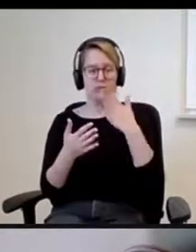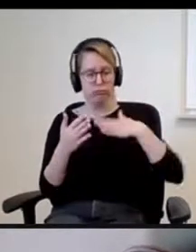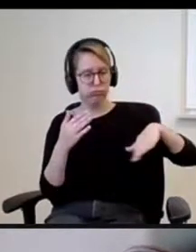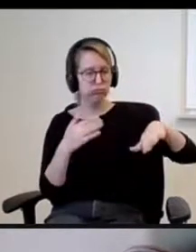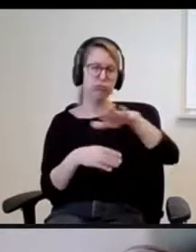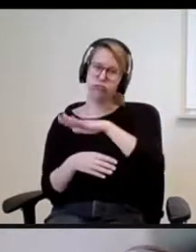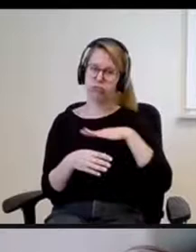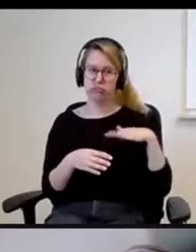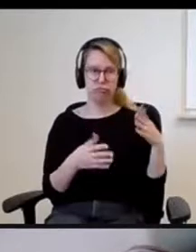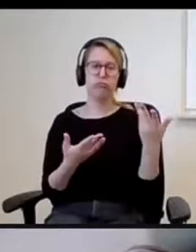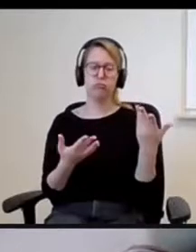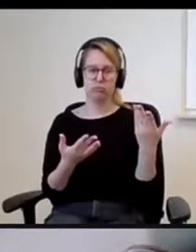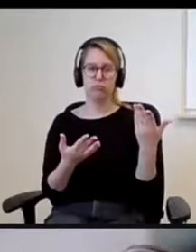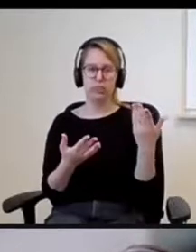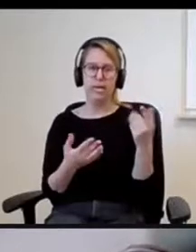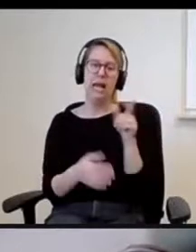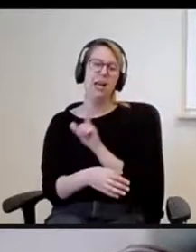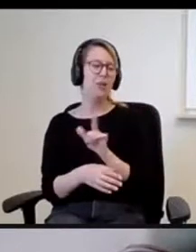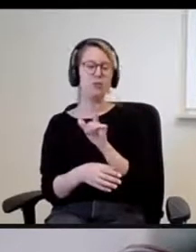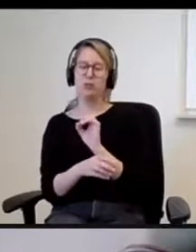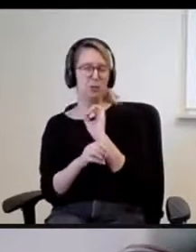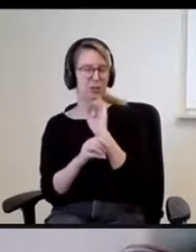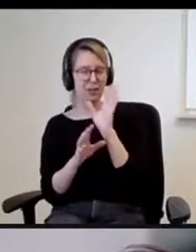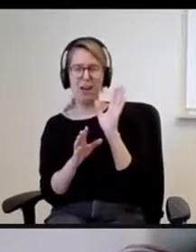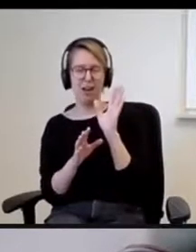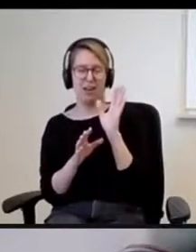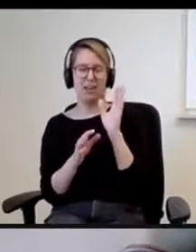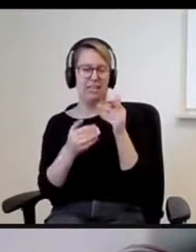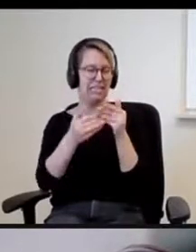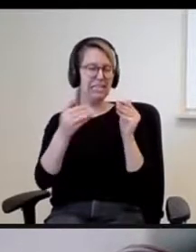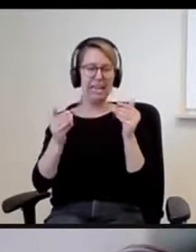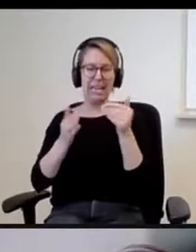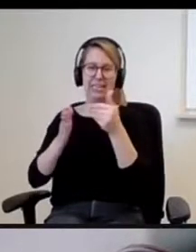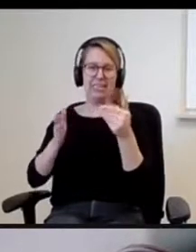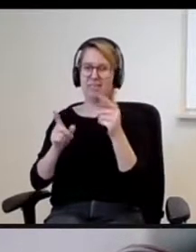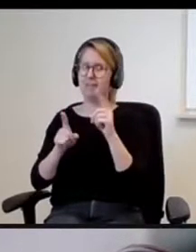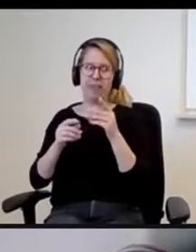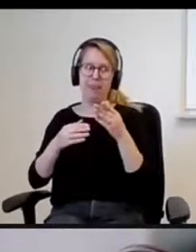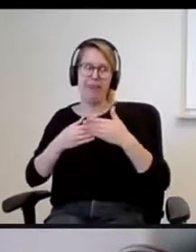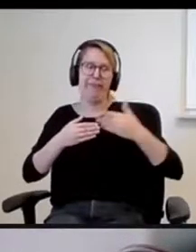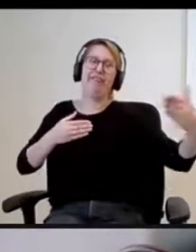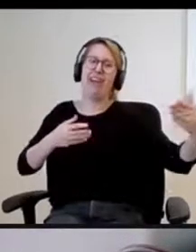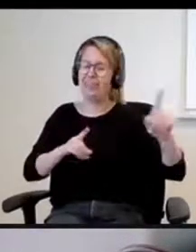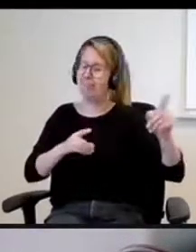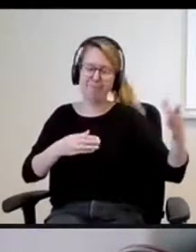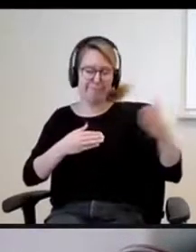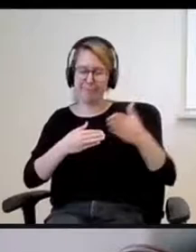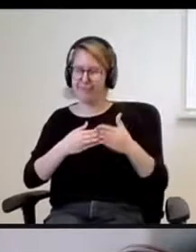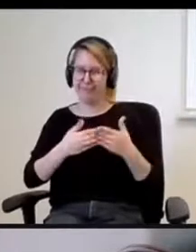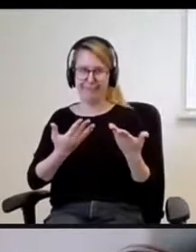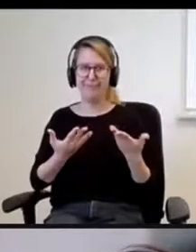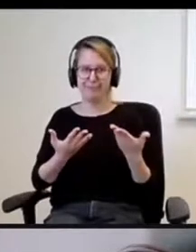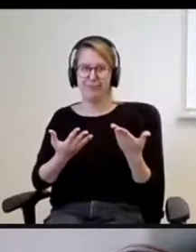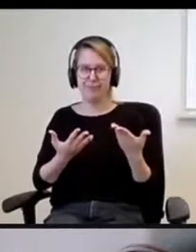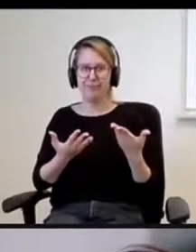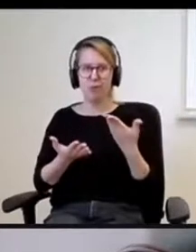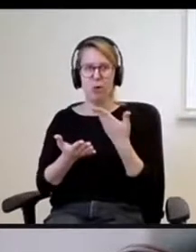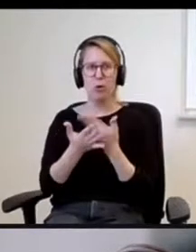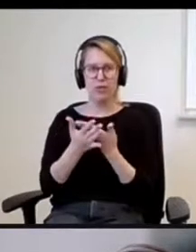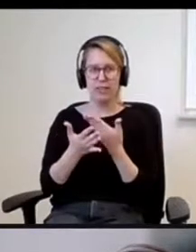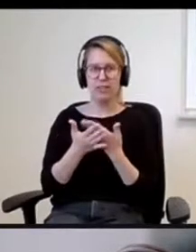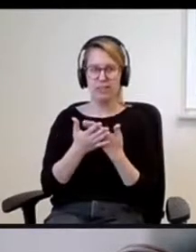frontières ne sont pas assez loin. Si la ville de Luxembourg, si au Luxembourg, on a des